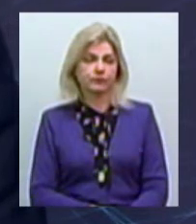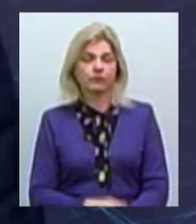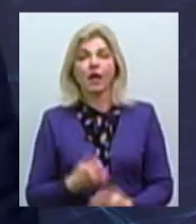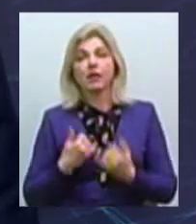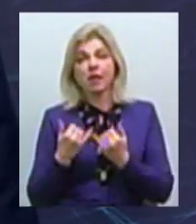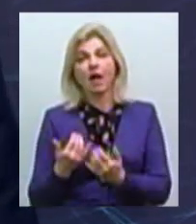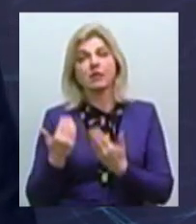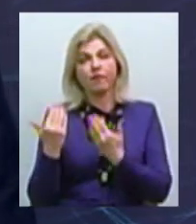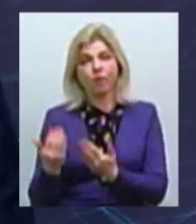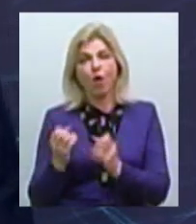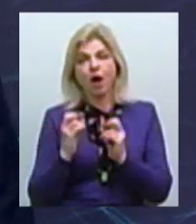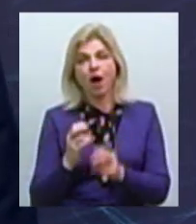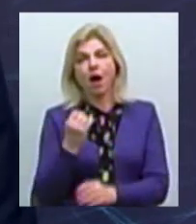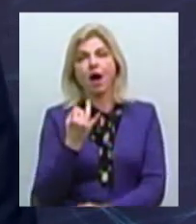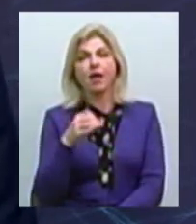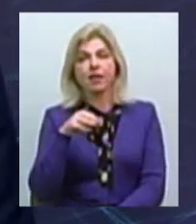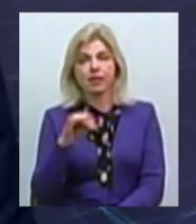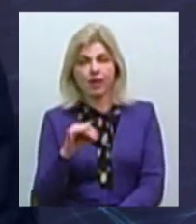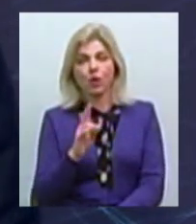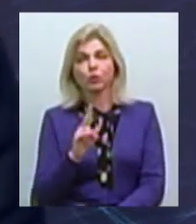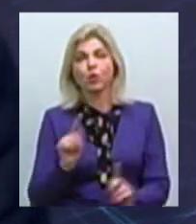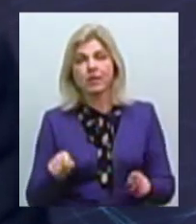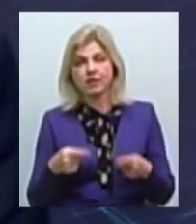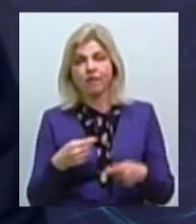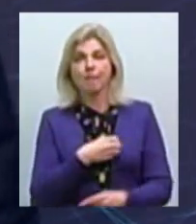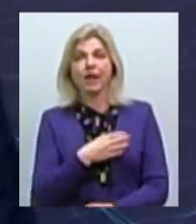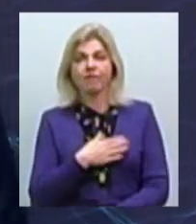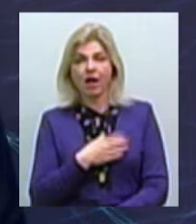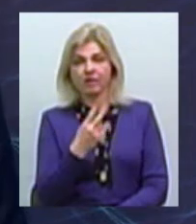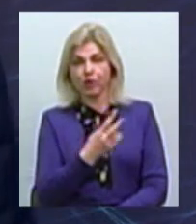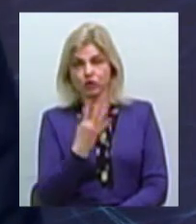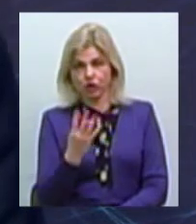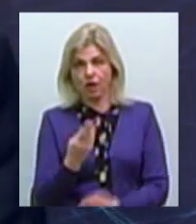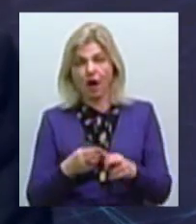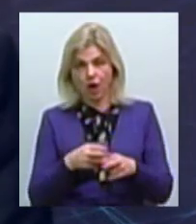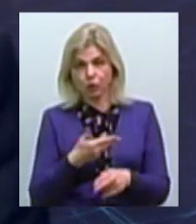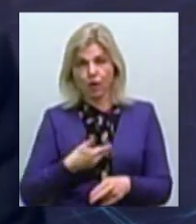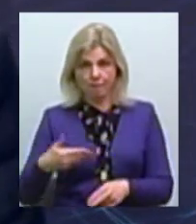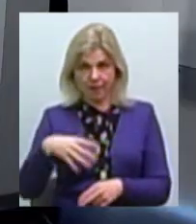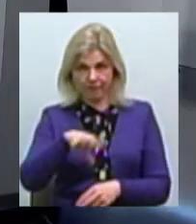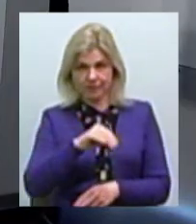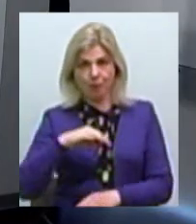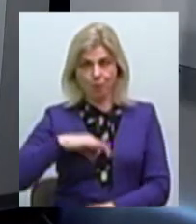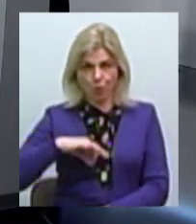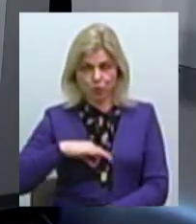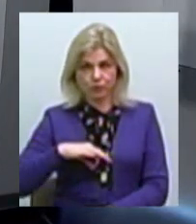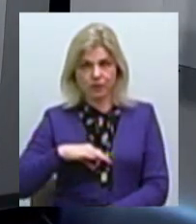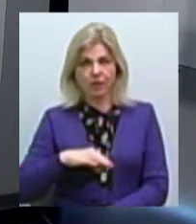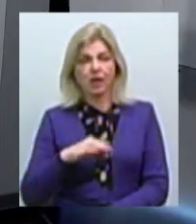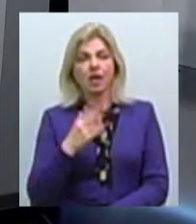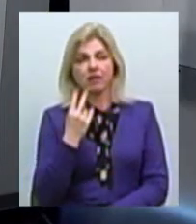как для айтишников который создавал приват24 которым все мы пользуемся до с